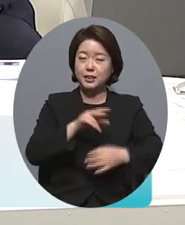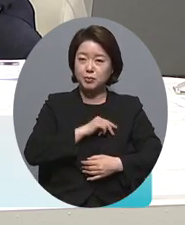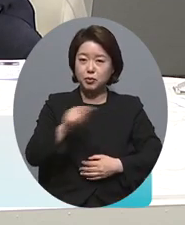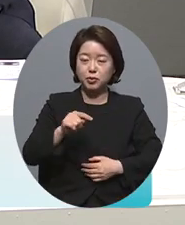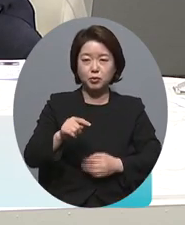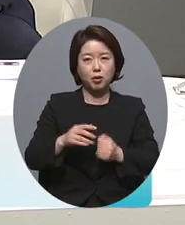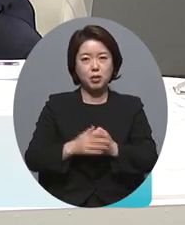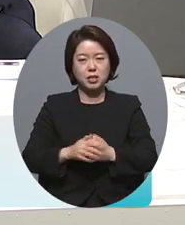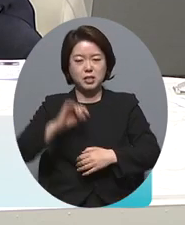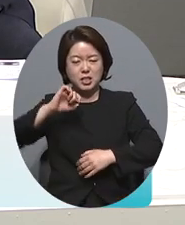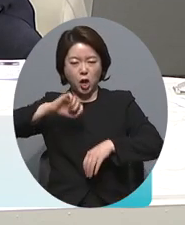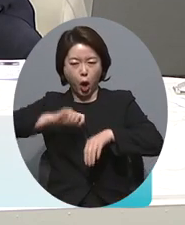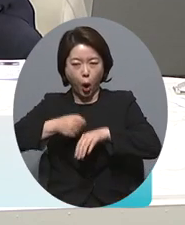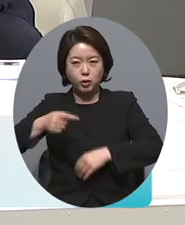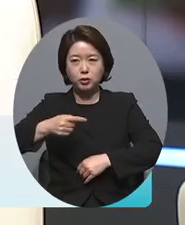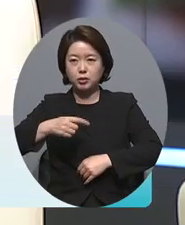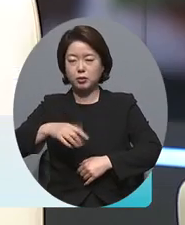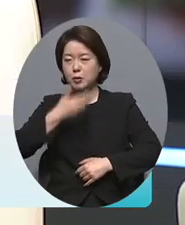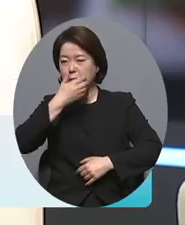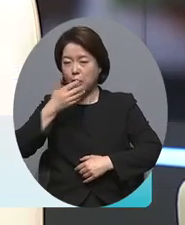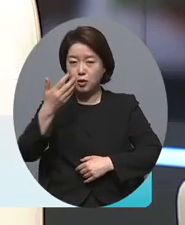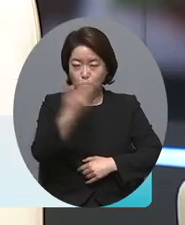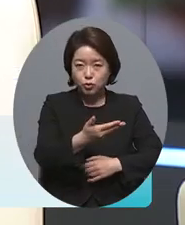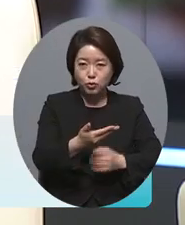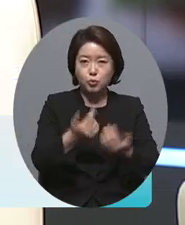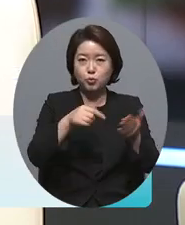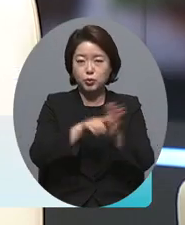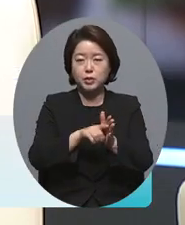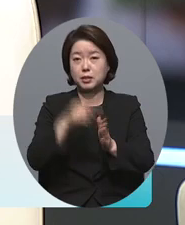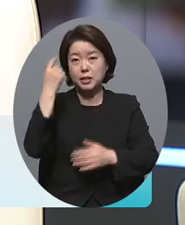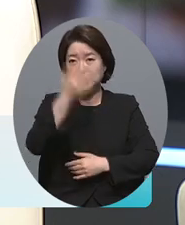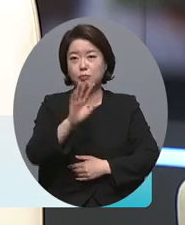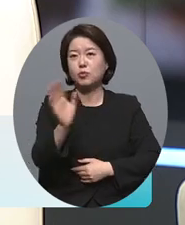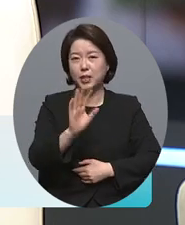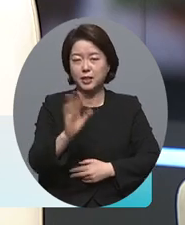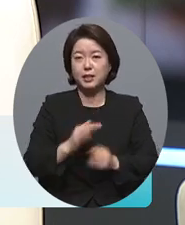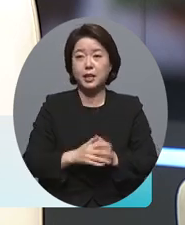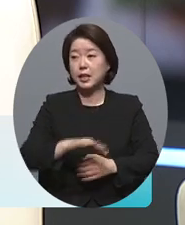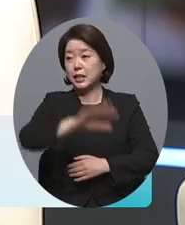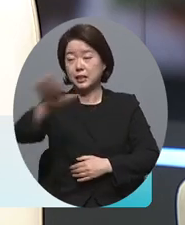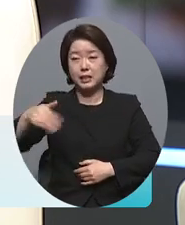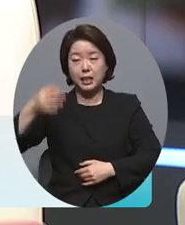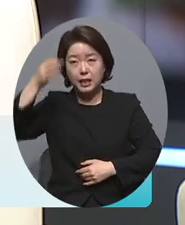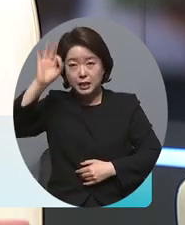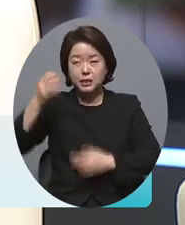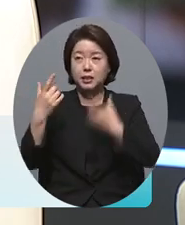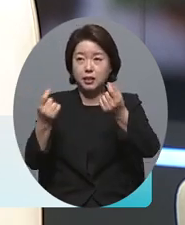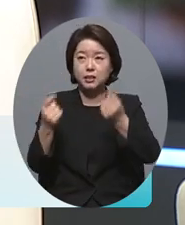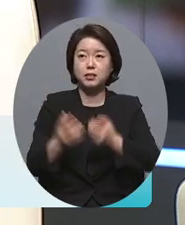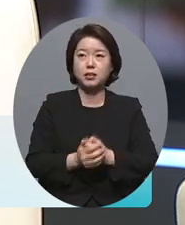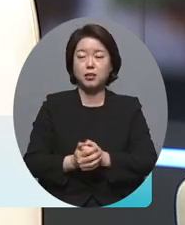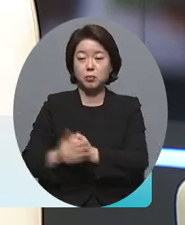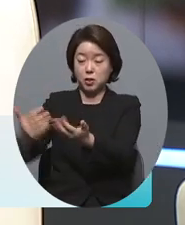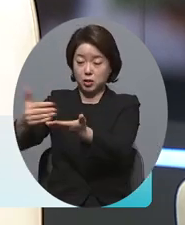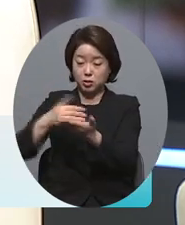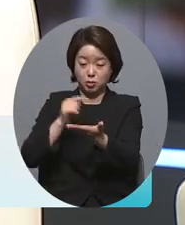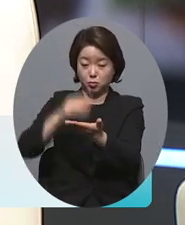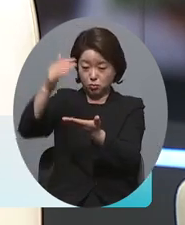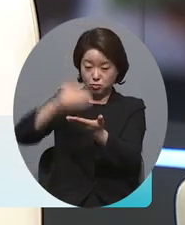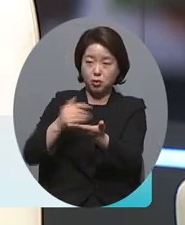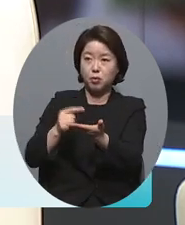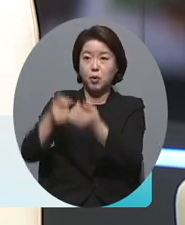한 장관과 뭐 대통령을 윤 대통령을 그렇게는 보이지 않습니다. 왜냐하면 그 다들 뭐 인정하겠습니다. 그 제보 내용이 사실이라면